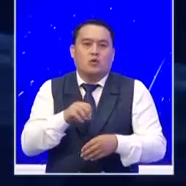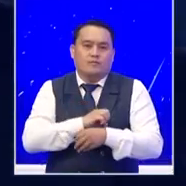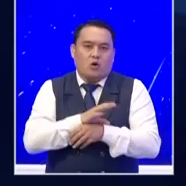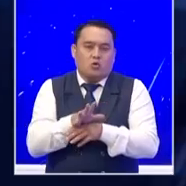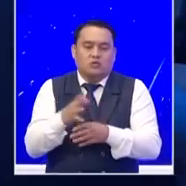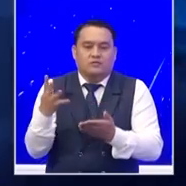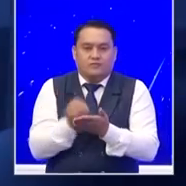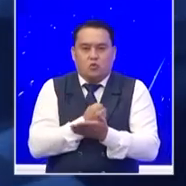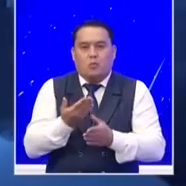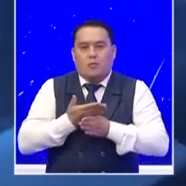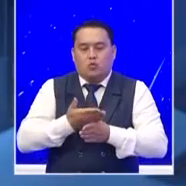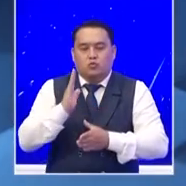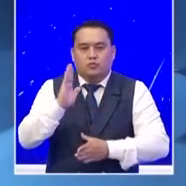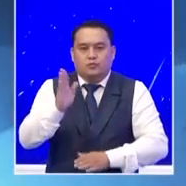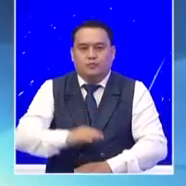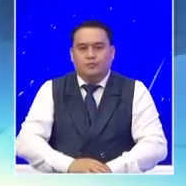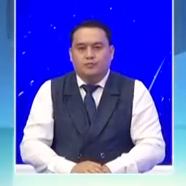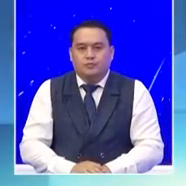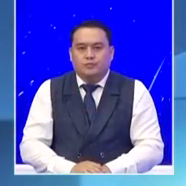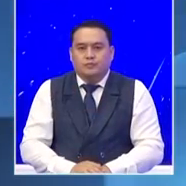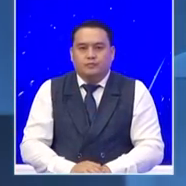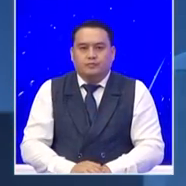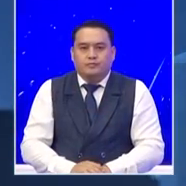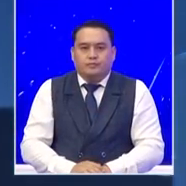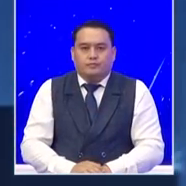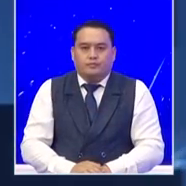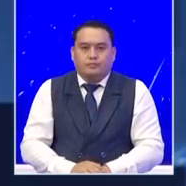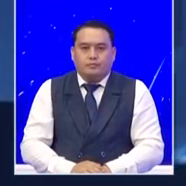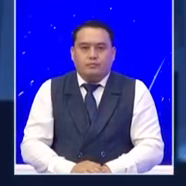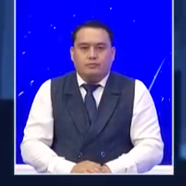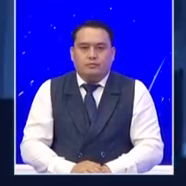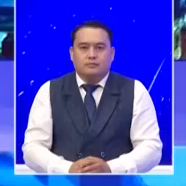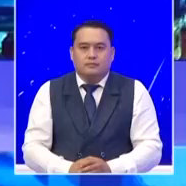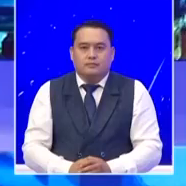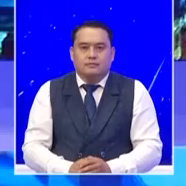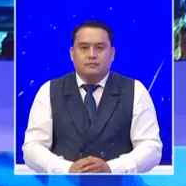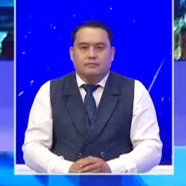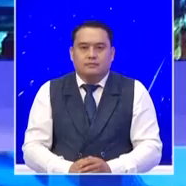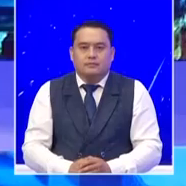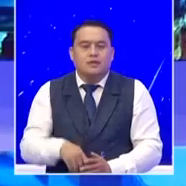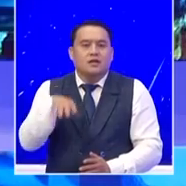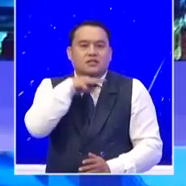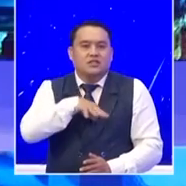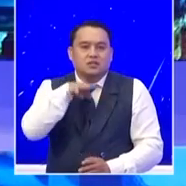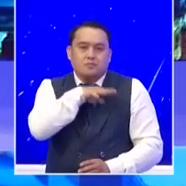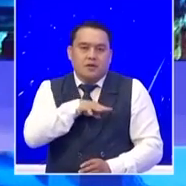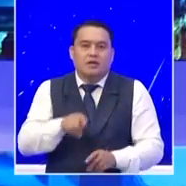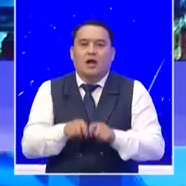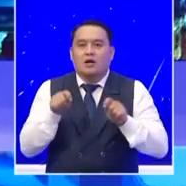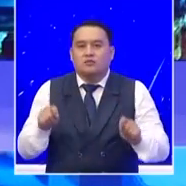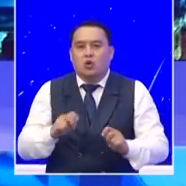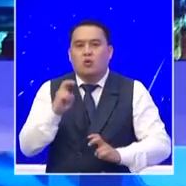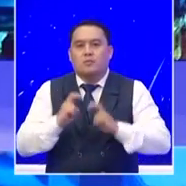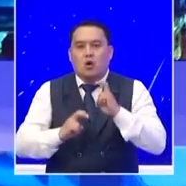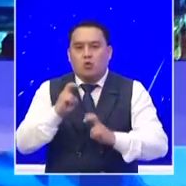COVID-19. Дамир Анитов, Курманжан Касымжанулы, Аманжол Жонкешев, телеканал ЖТСУ. Спрос рождает идеи. В Текеле